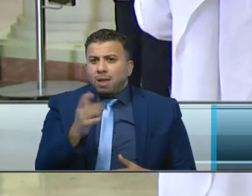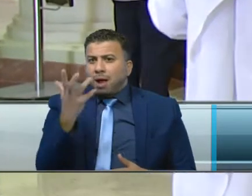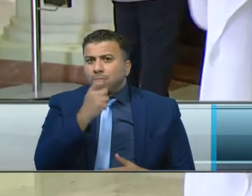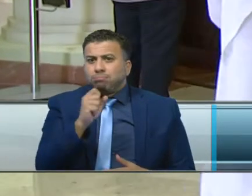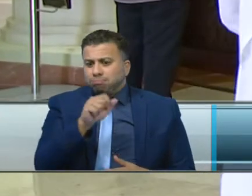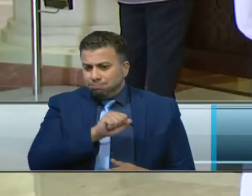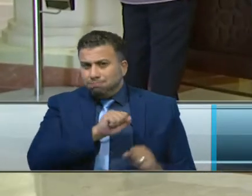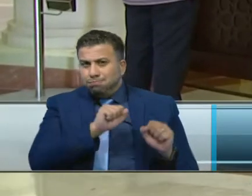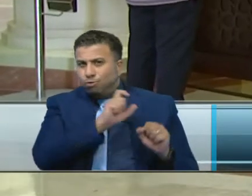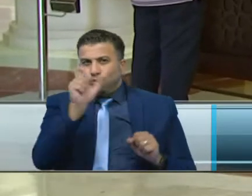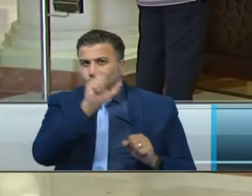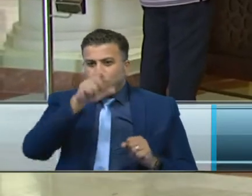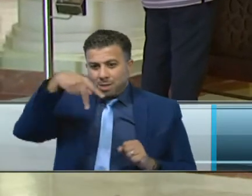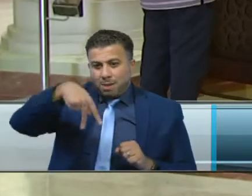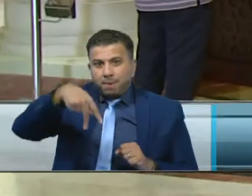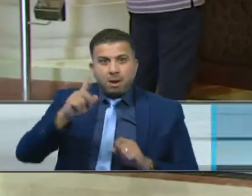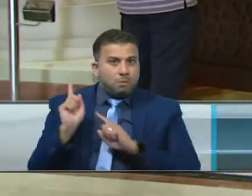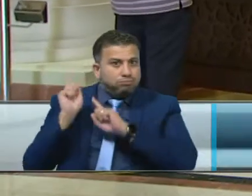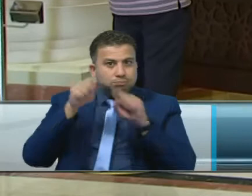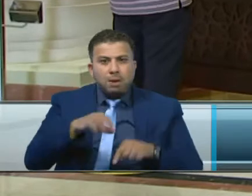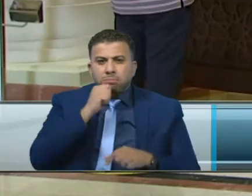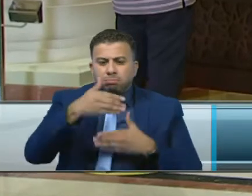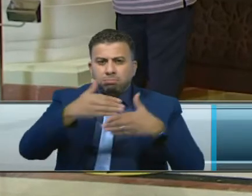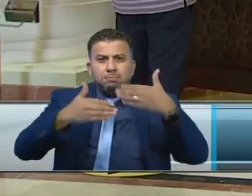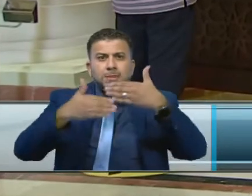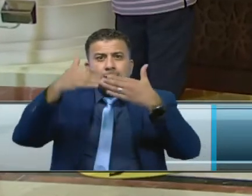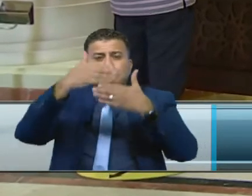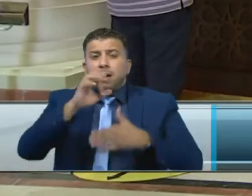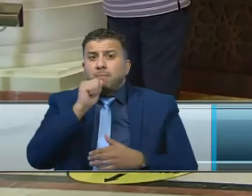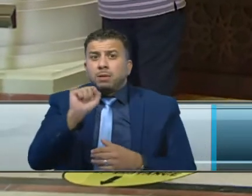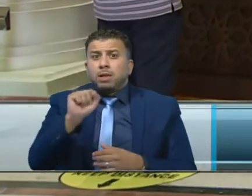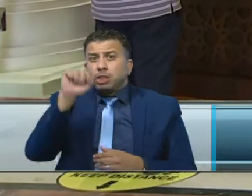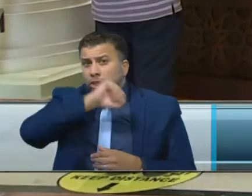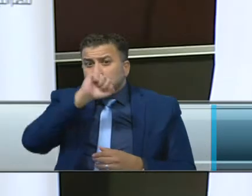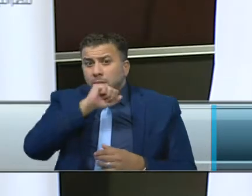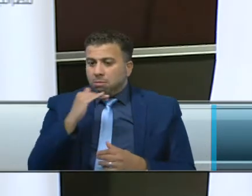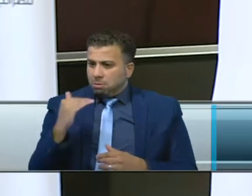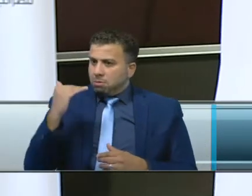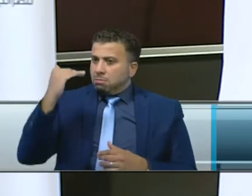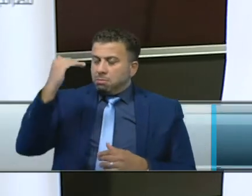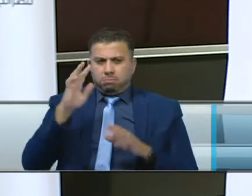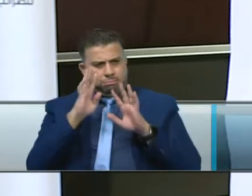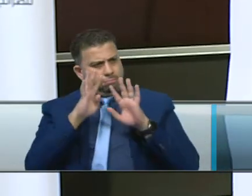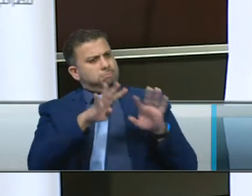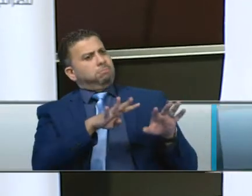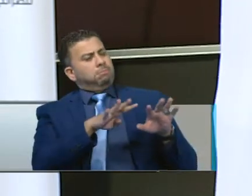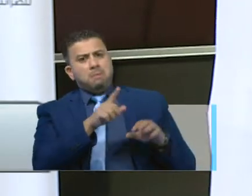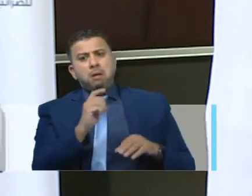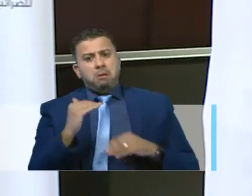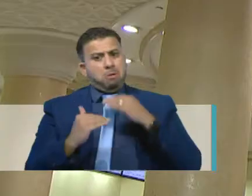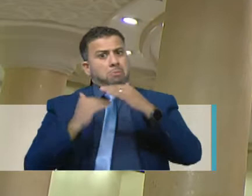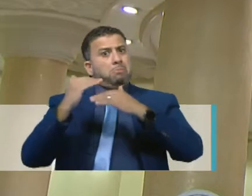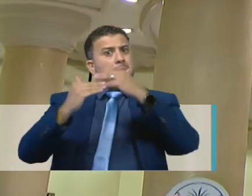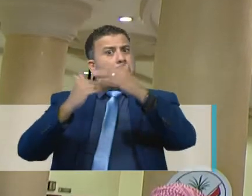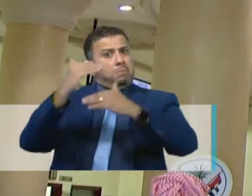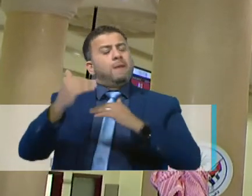والتي أكدت بأن حركة التصرفات في القطاع العقاري بالإمارة حققت نمواً لافتاً، نمو يؤكد قوة